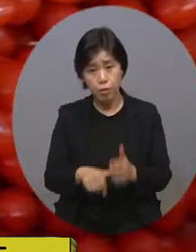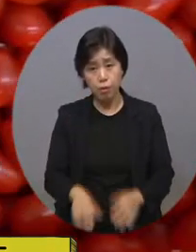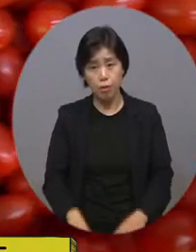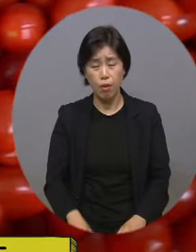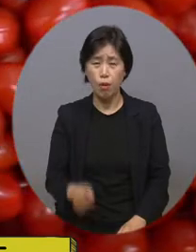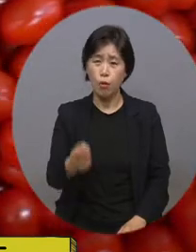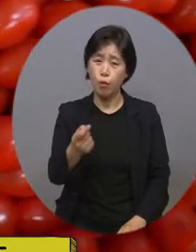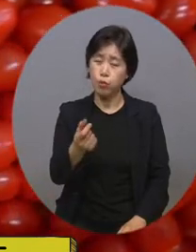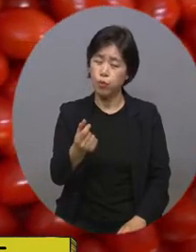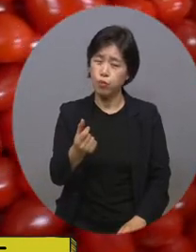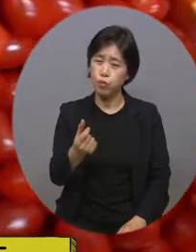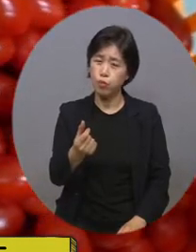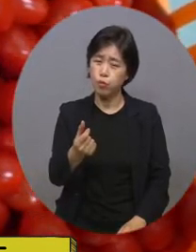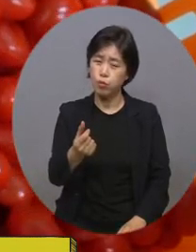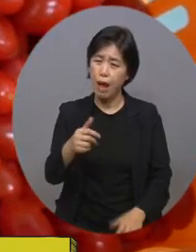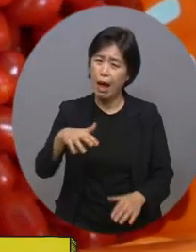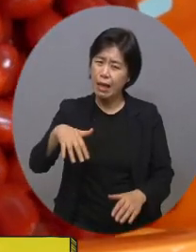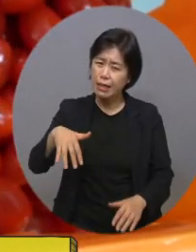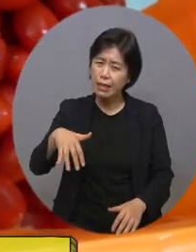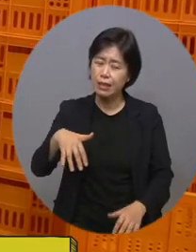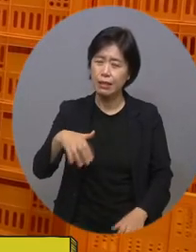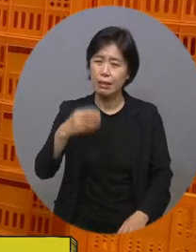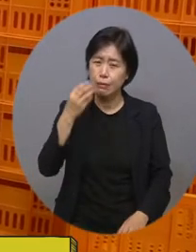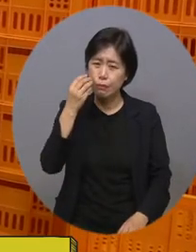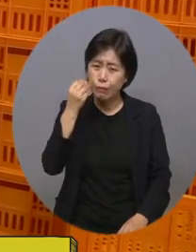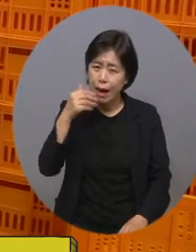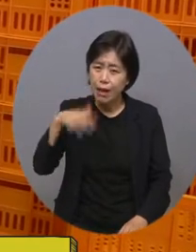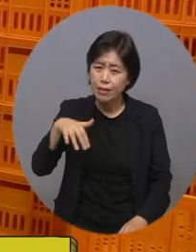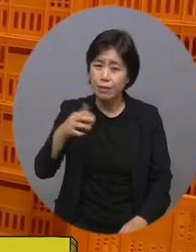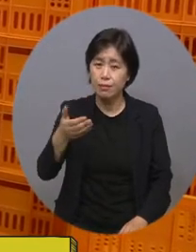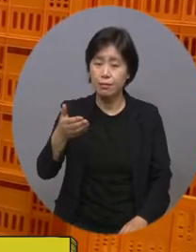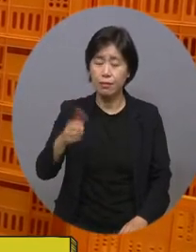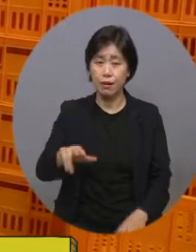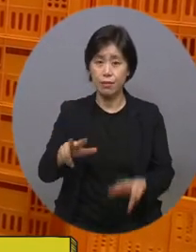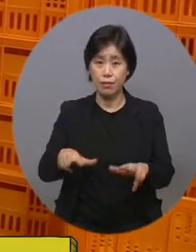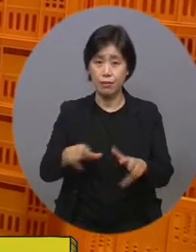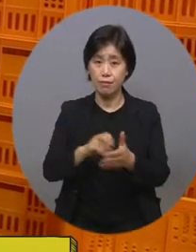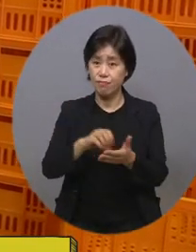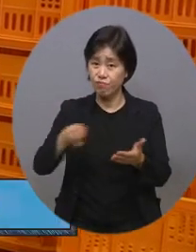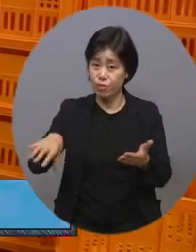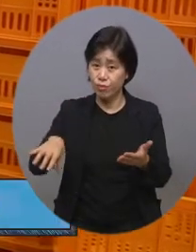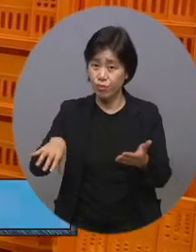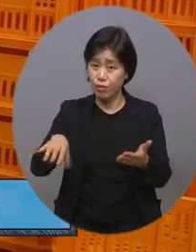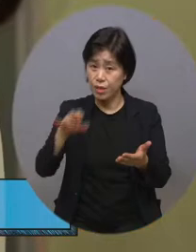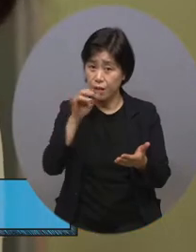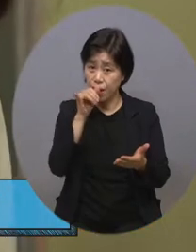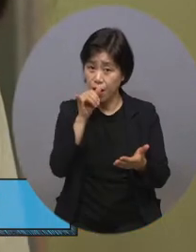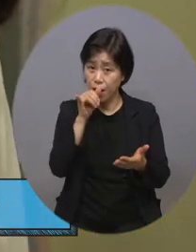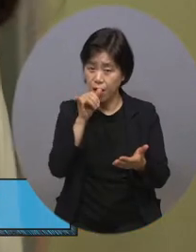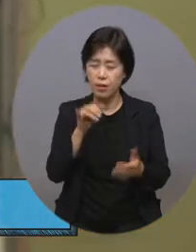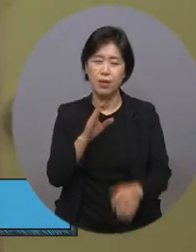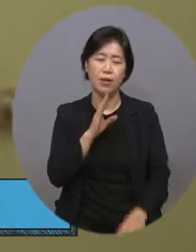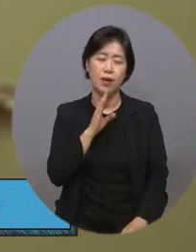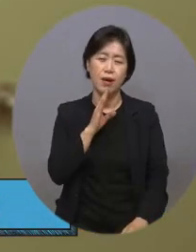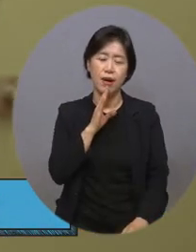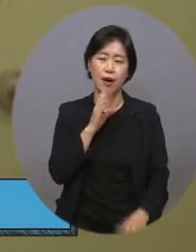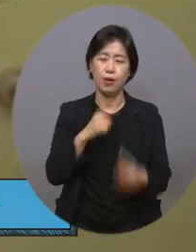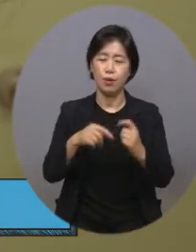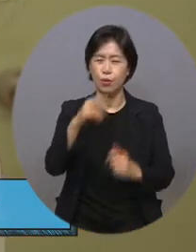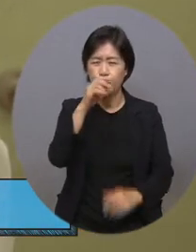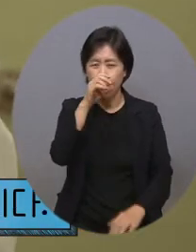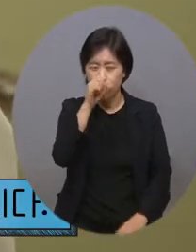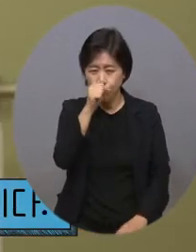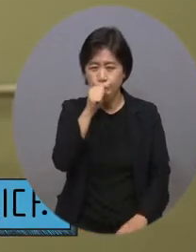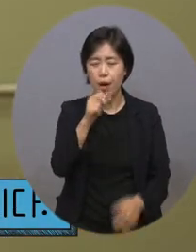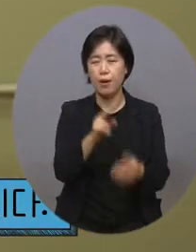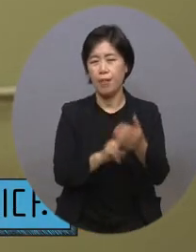그냥 조금 덜 익은 애들도 네. 아예 그냥 분류를 해버리시네요. 아무래도 정말, 좋은 네. 품질의 상품을 제공하기